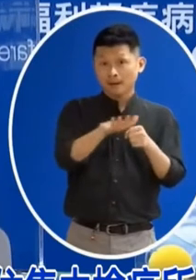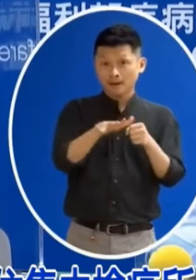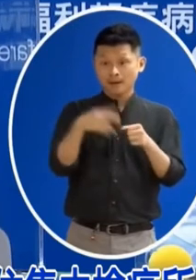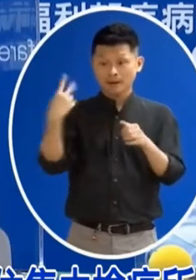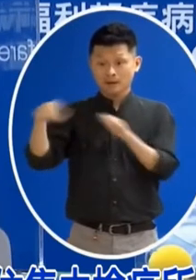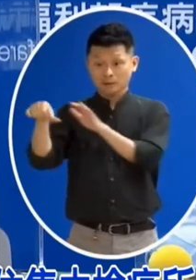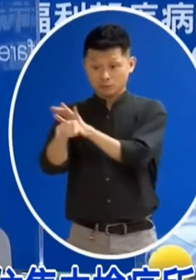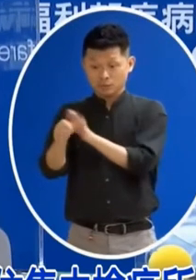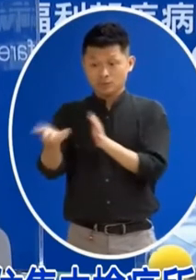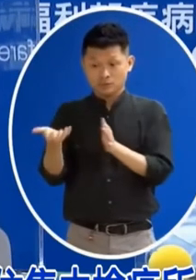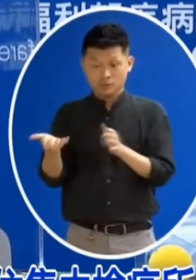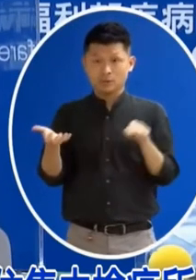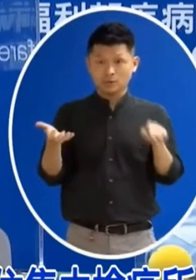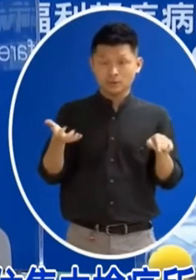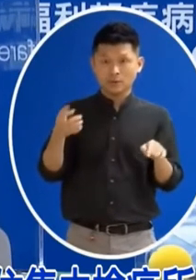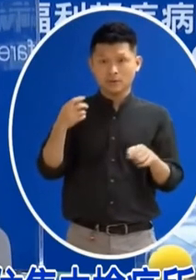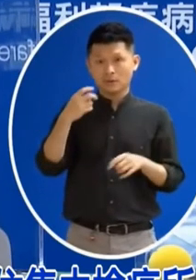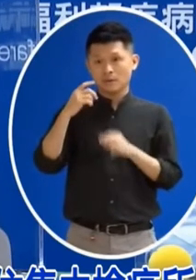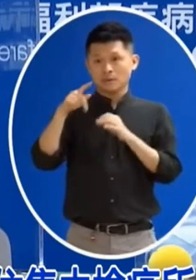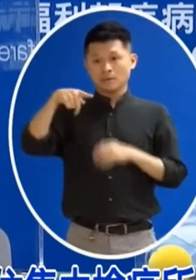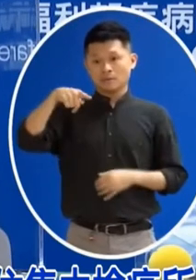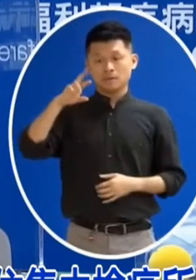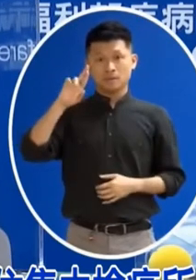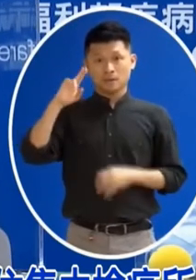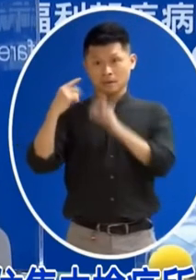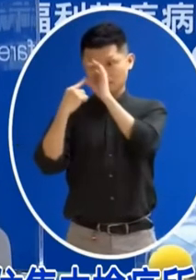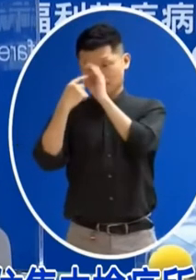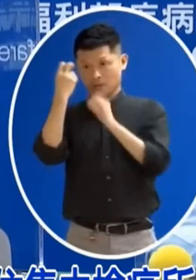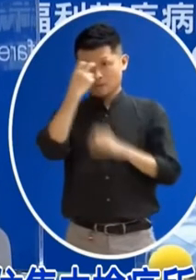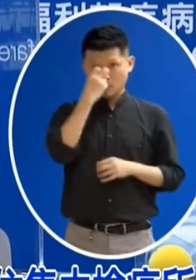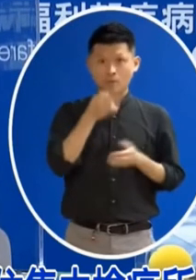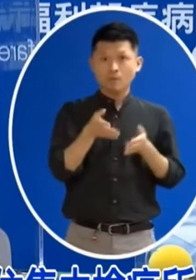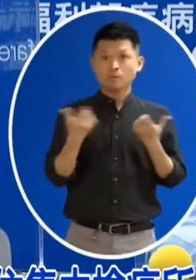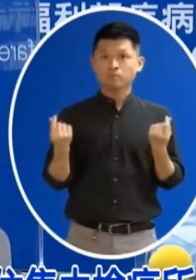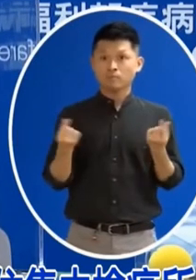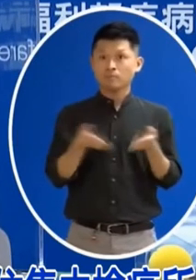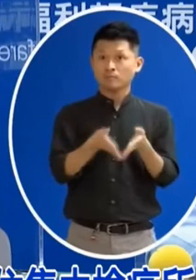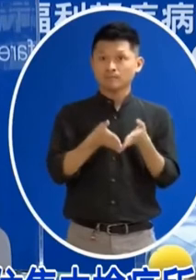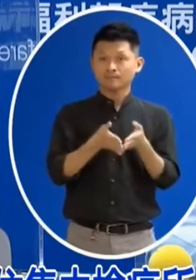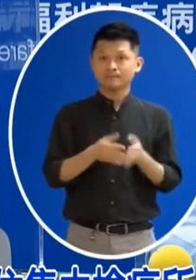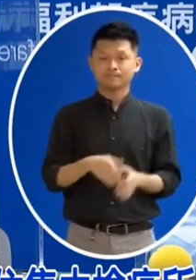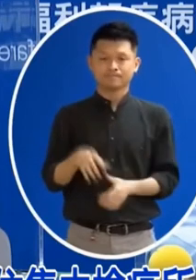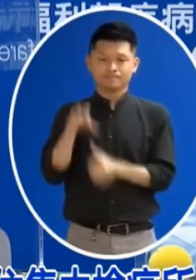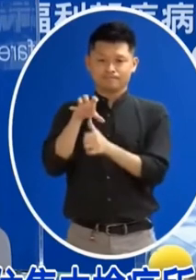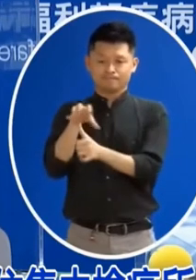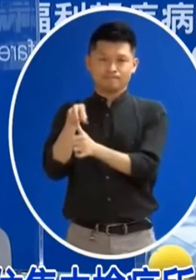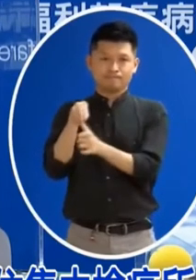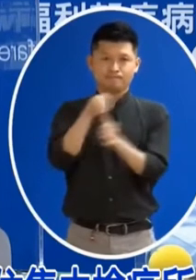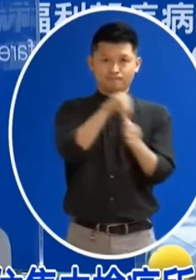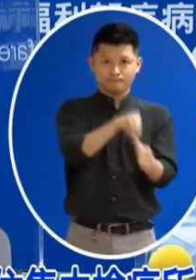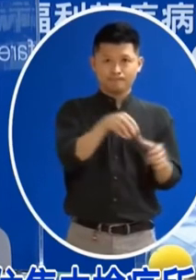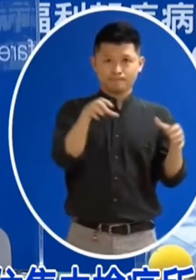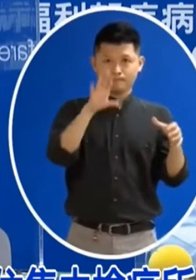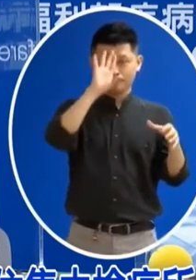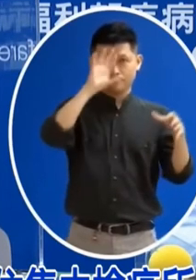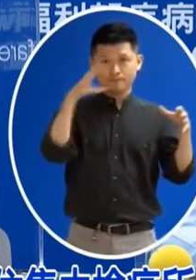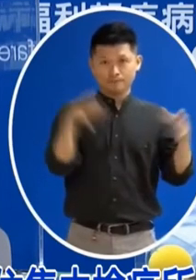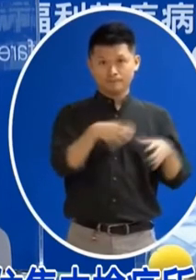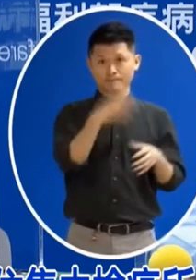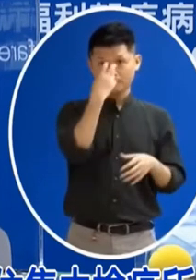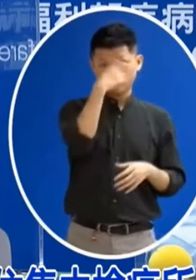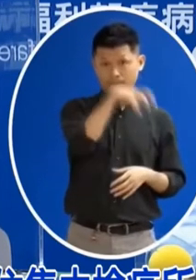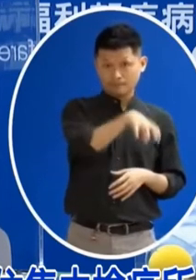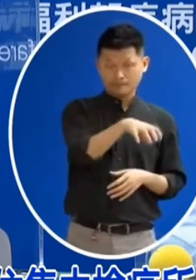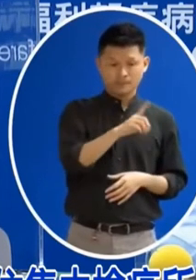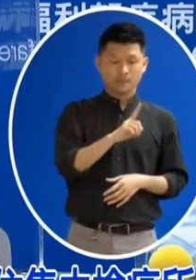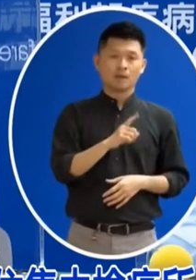时都要检验 PCR。 那被我们这样强制进入集中检疫所的旅客，我们不需要支付检疫